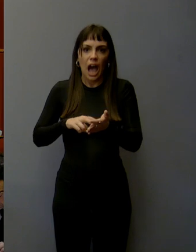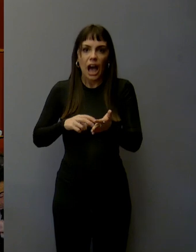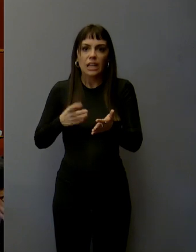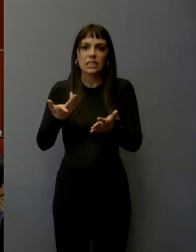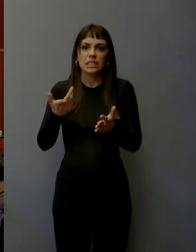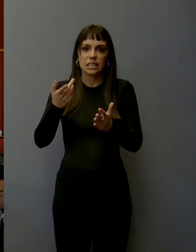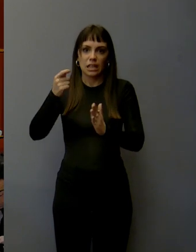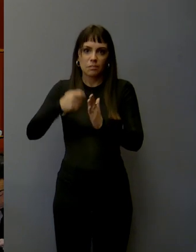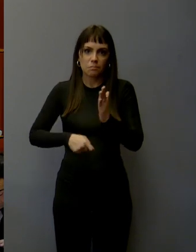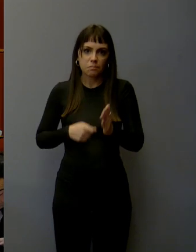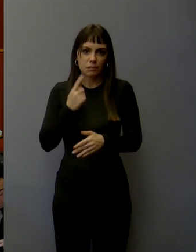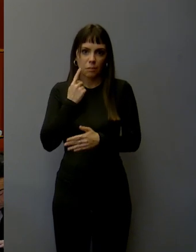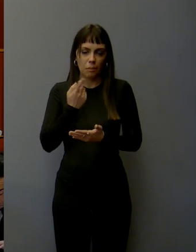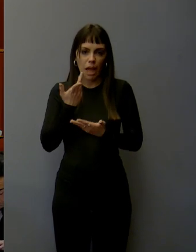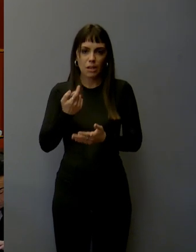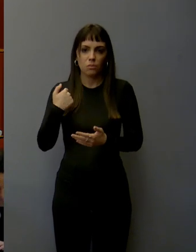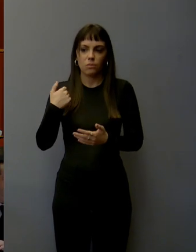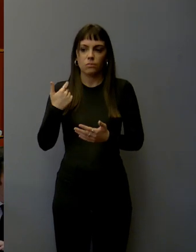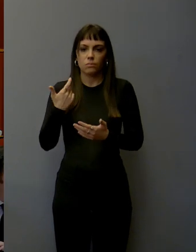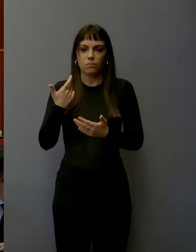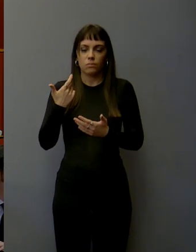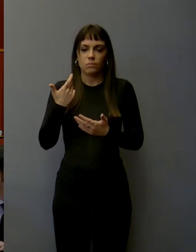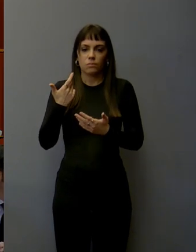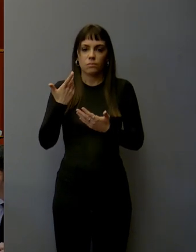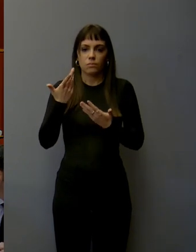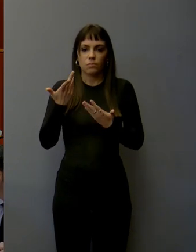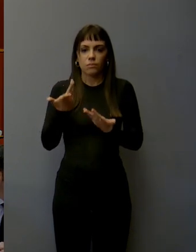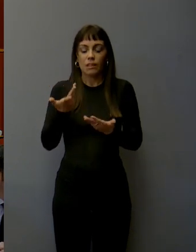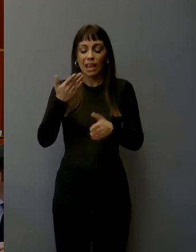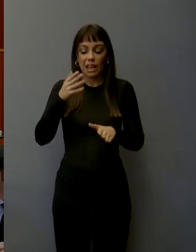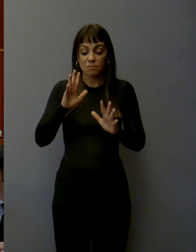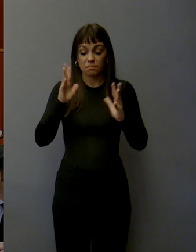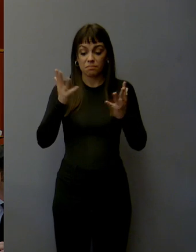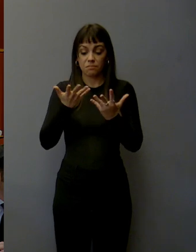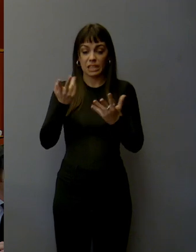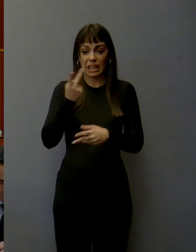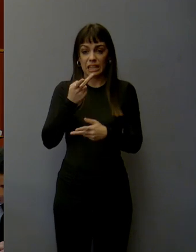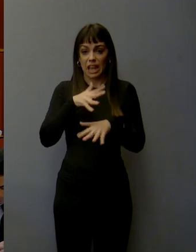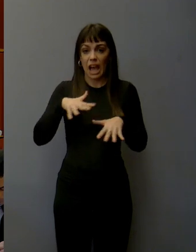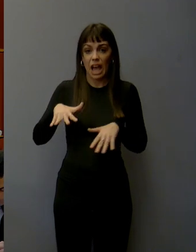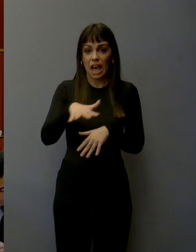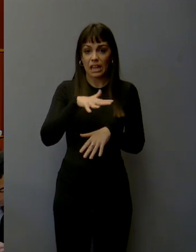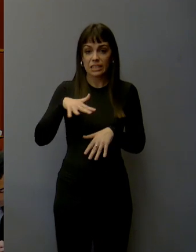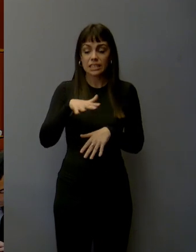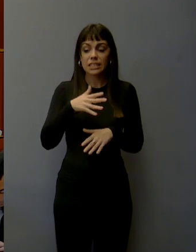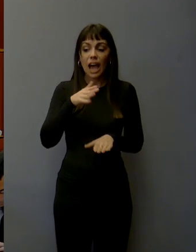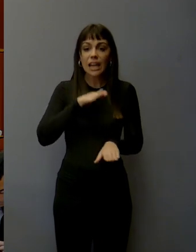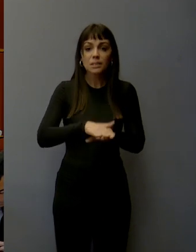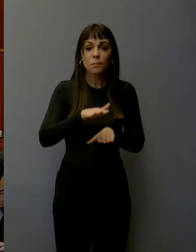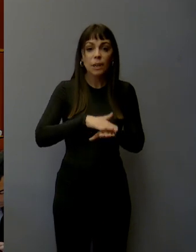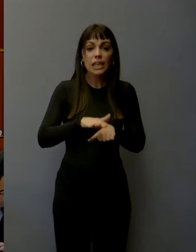in un mondo del quale spesso il terzo settore sostituisce devo dire che sono le mancanze del settore pubblico questa